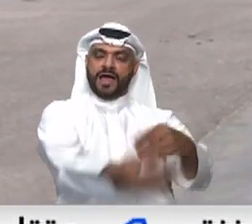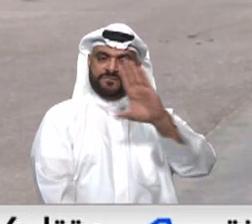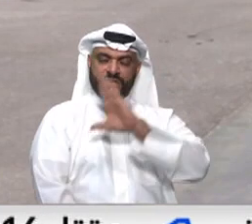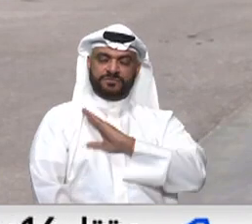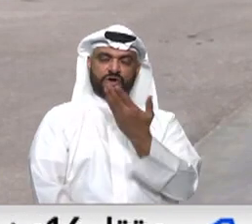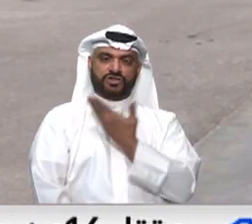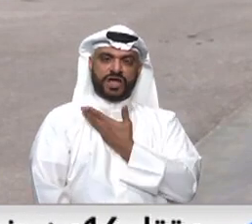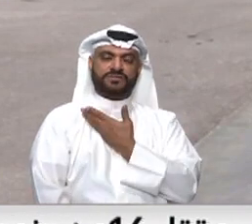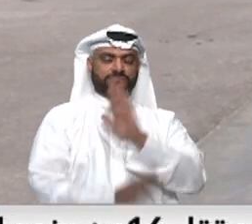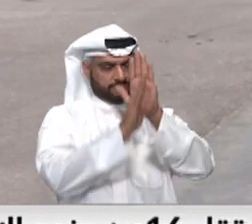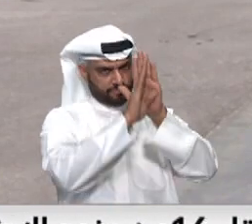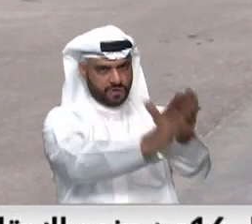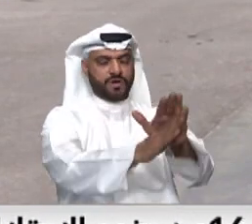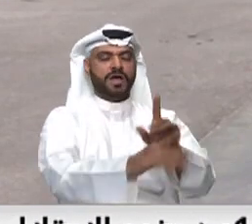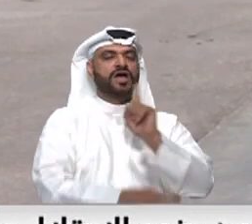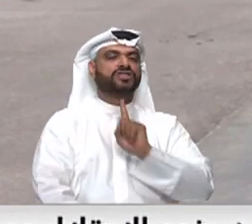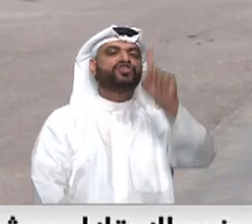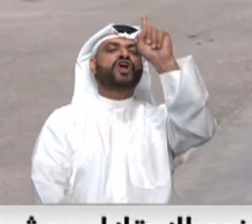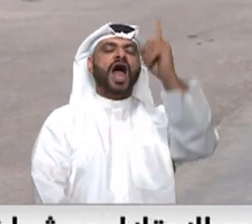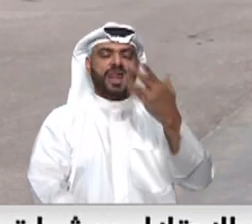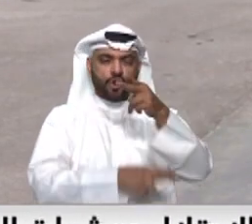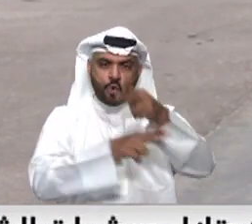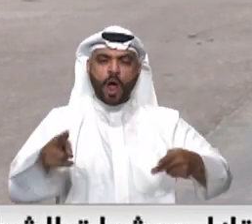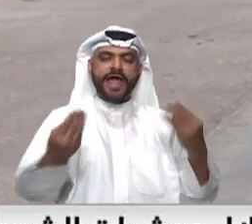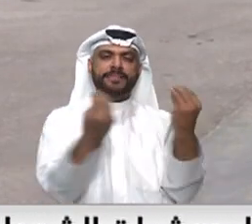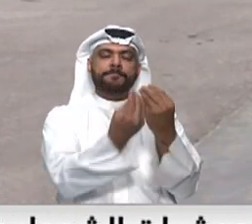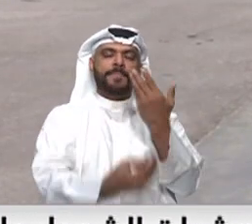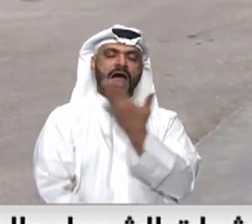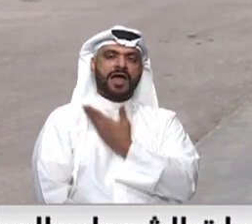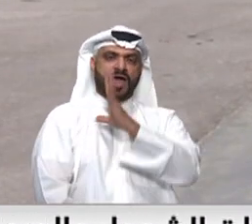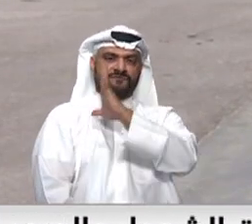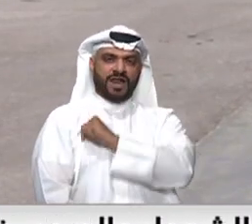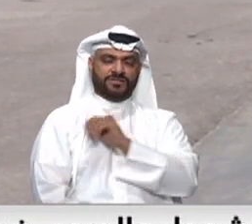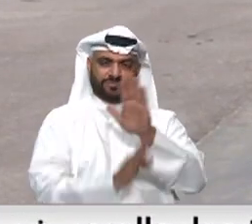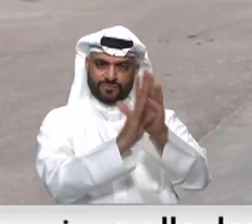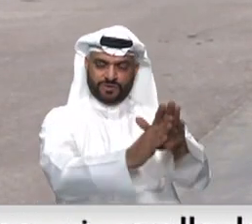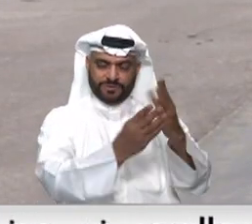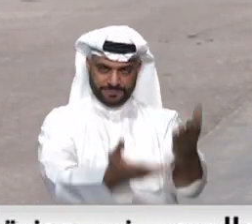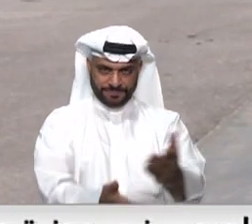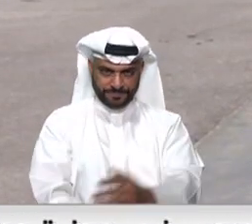القلب. من مطار العريش ياسر سعد، تلفزيون دولة الكويت.